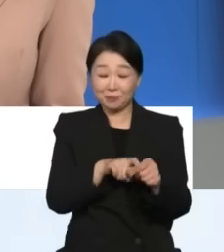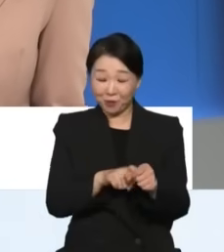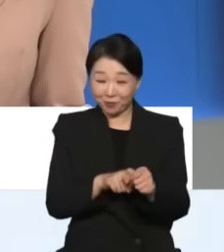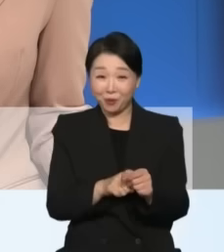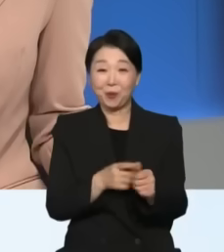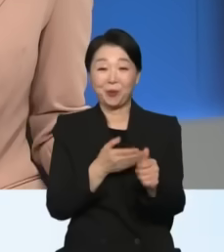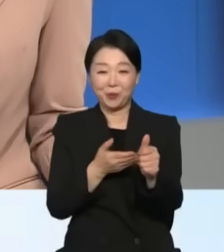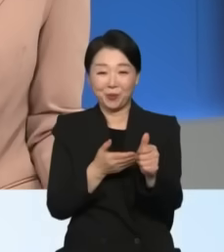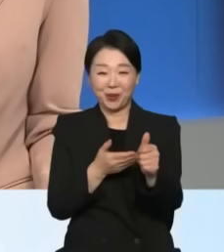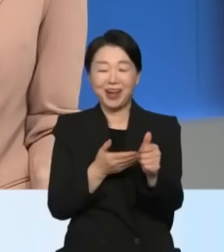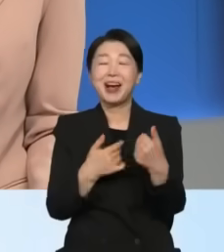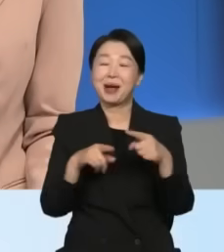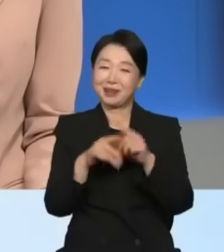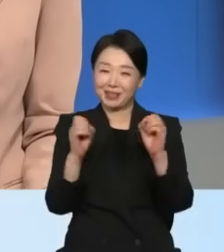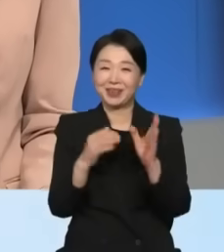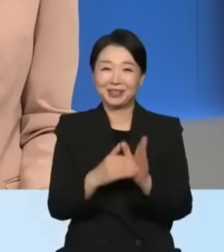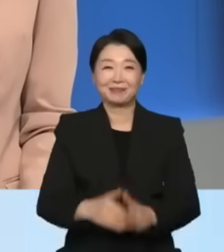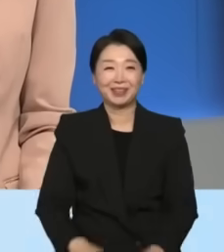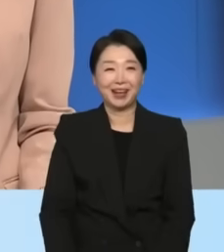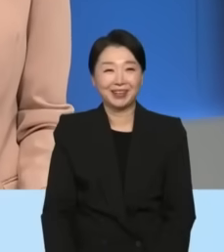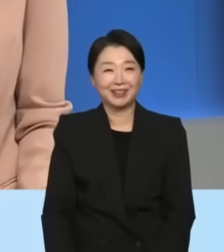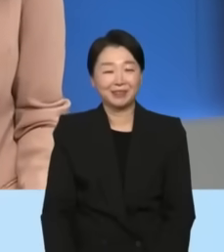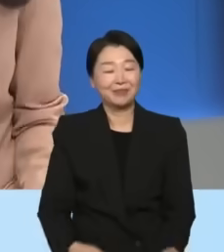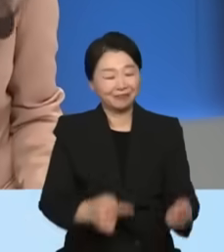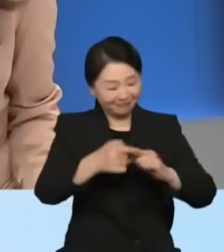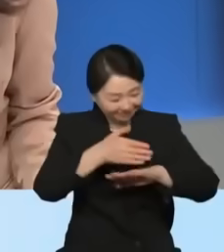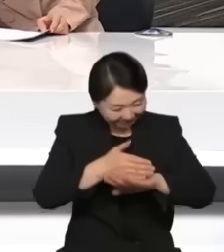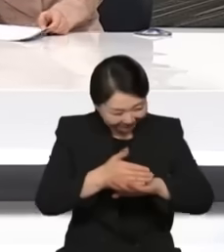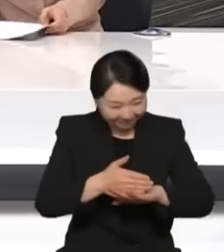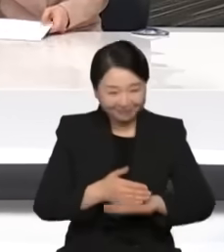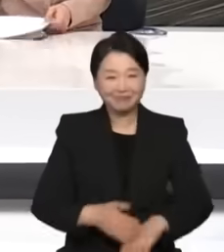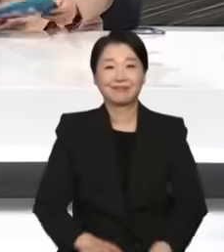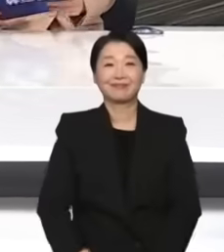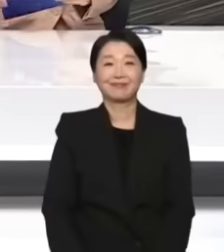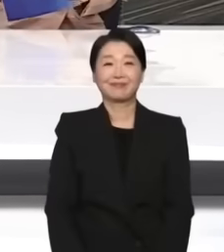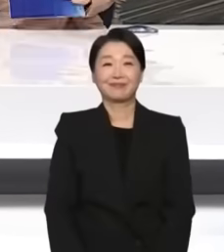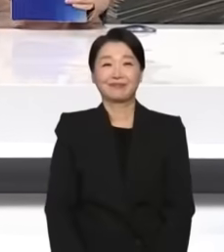페이퍼 기효진 대표와 함께 이야기 나눠봤습니다. 인터뷰 고맙습니다.